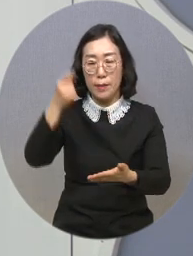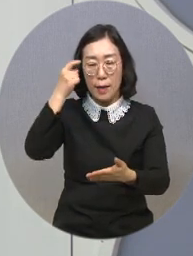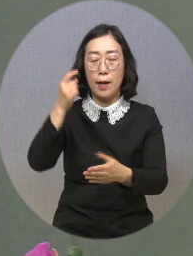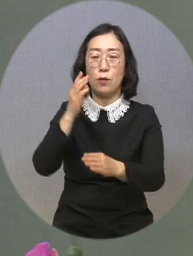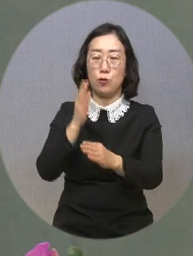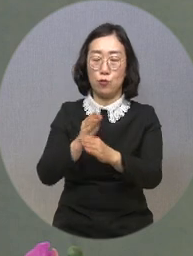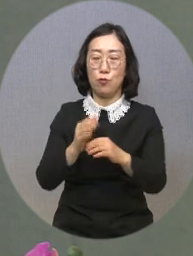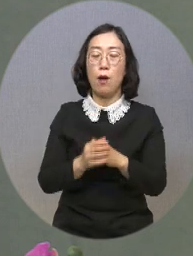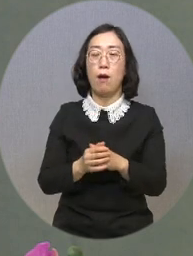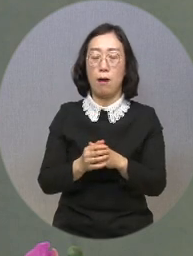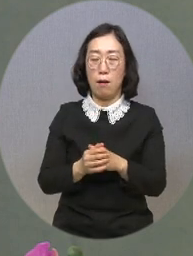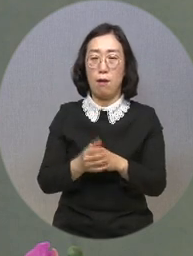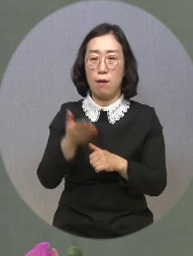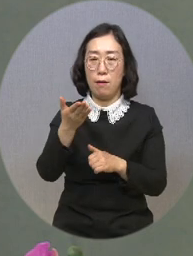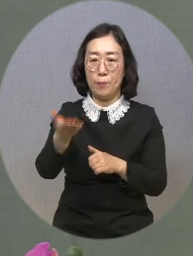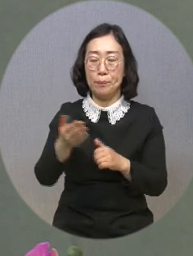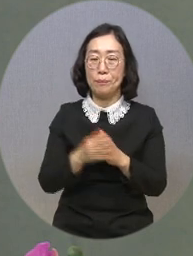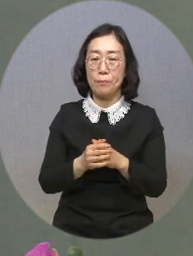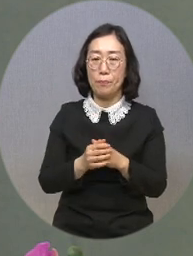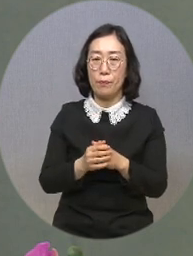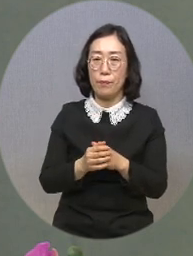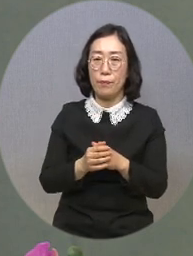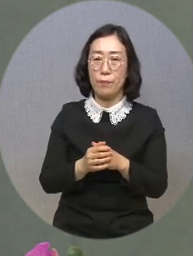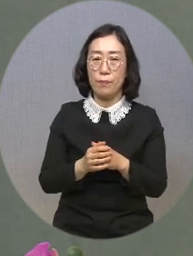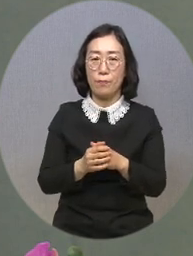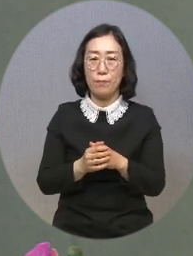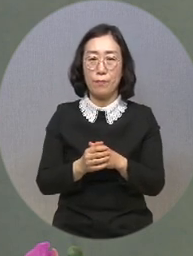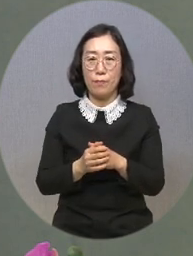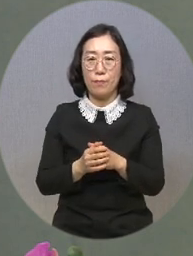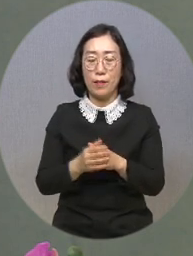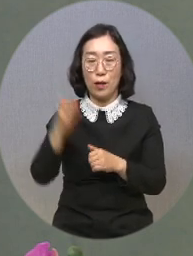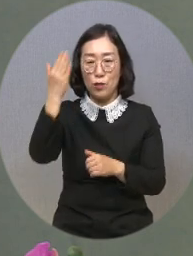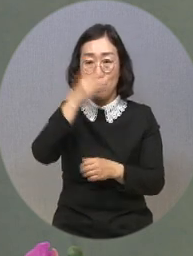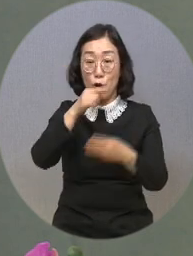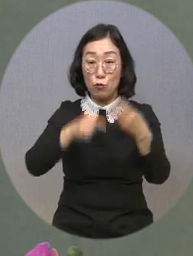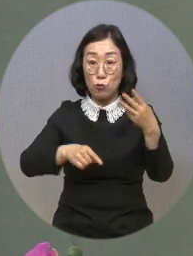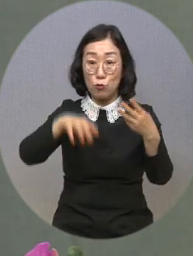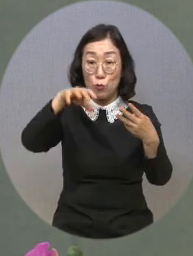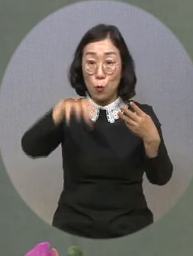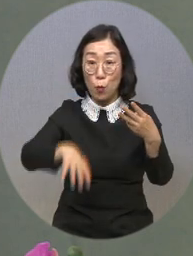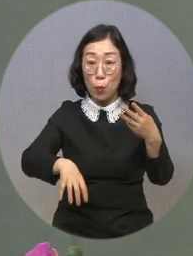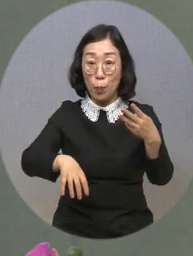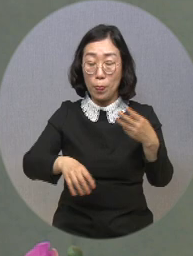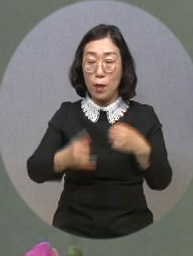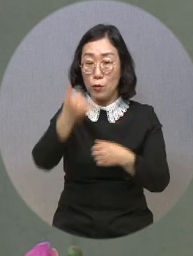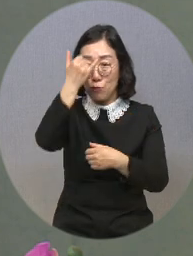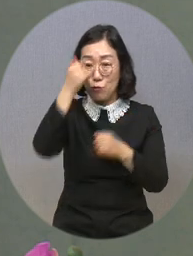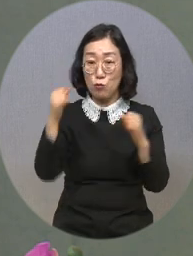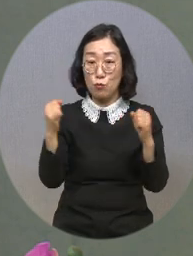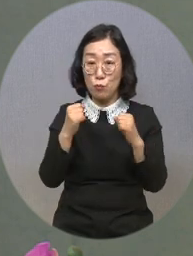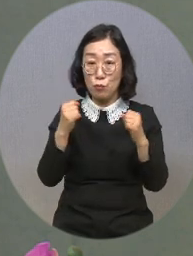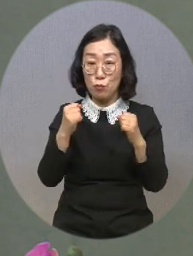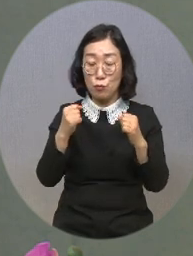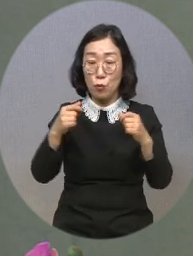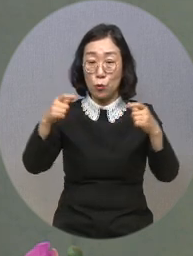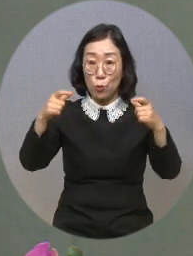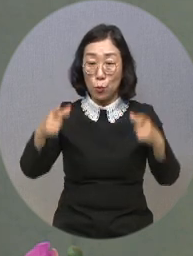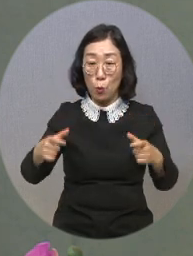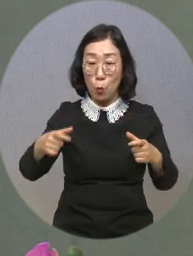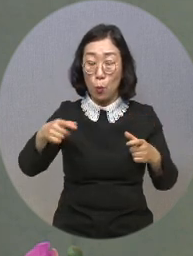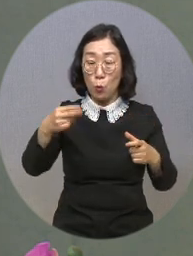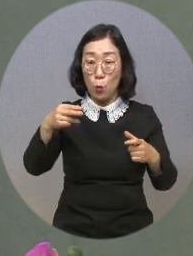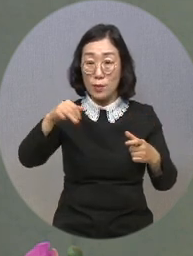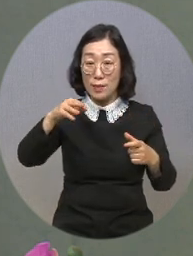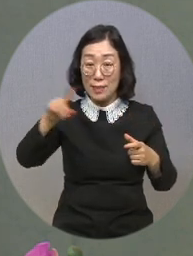아, 그러니까 앞으로 고향이 청주고 하시니까 네. 예, 충북 도지사, 네.